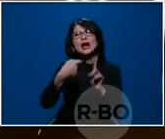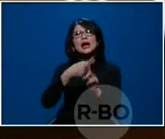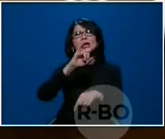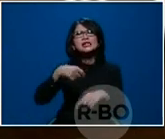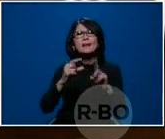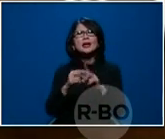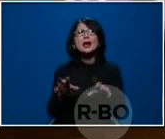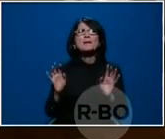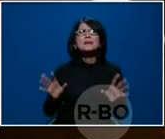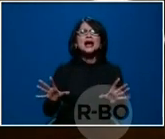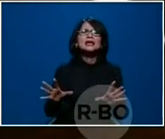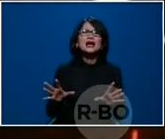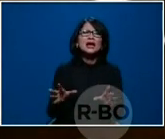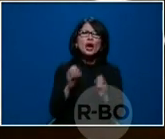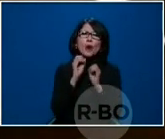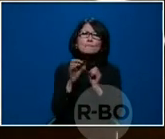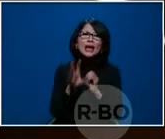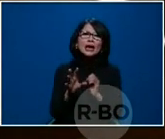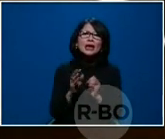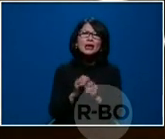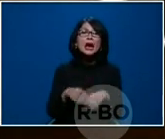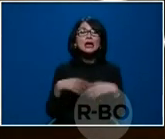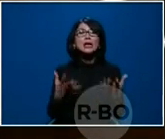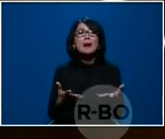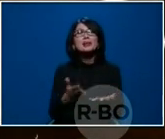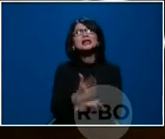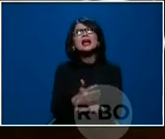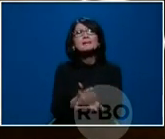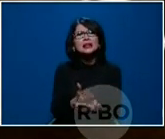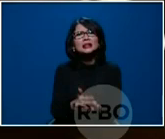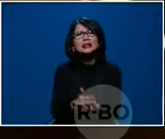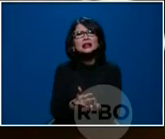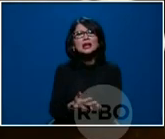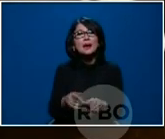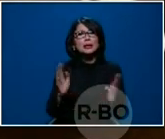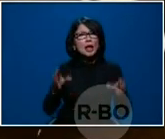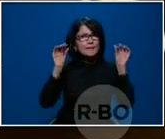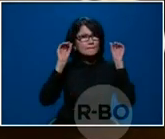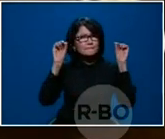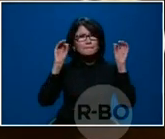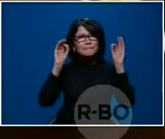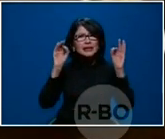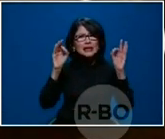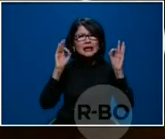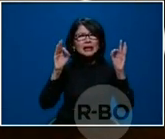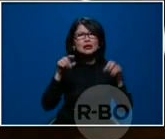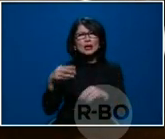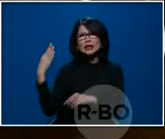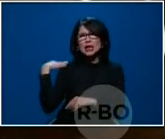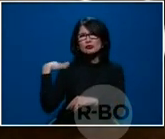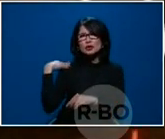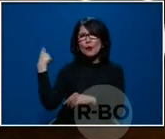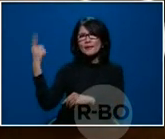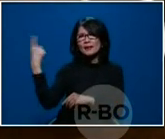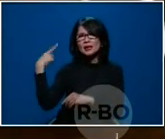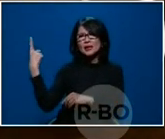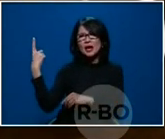kenapa sampai terlambat KJP Kenapa orang harus sengsara padahal pendidikan itu adalah tanggung jawab pemerintah